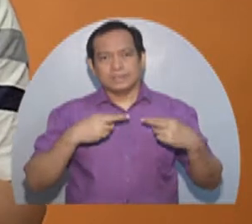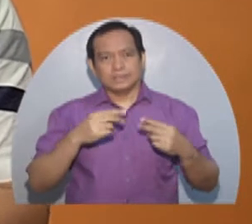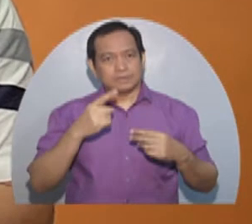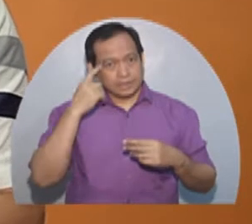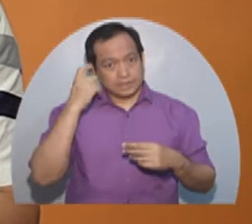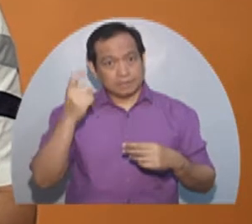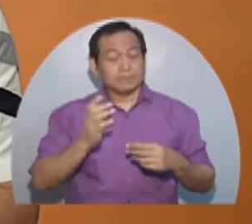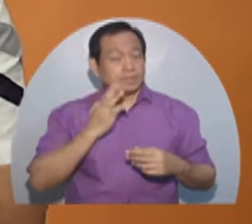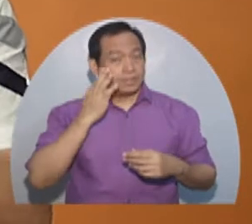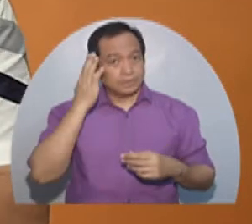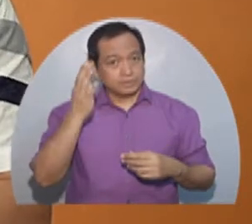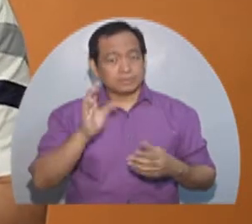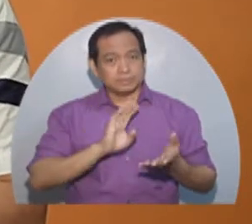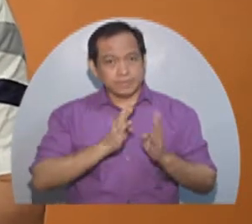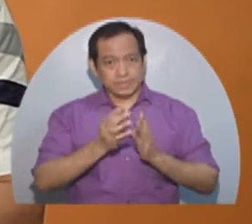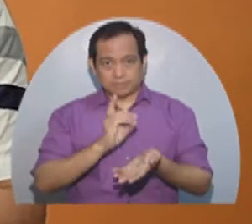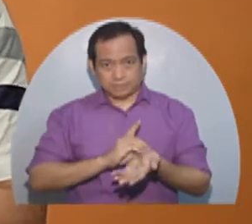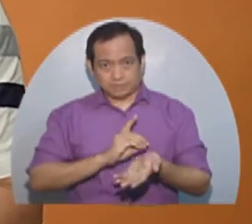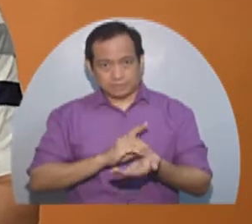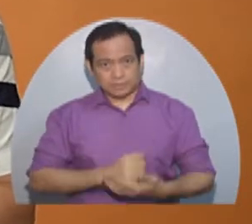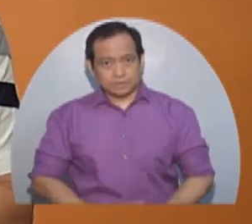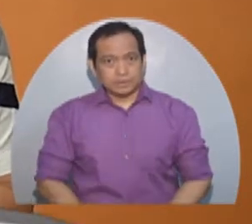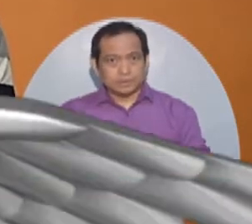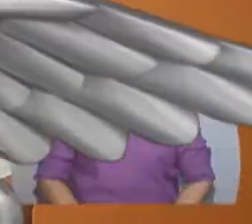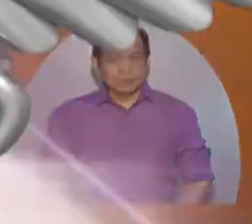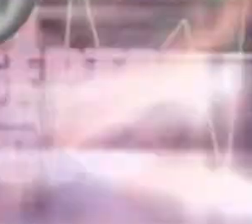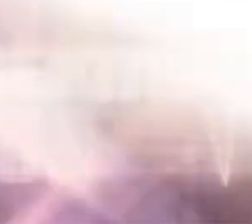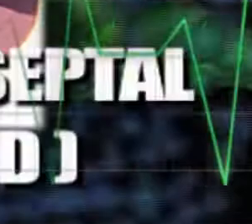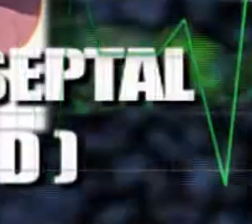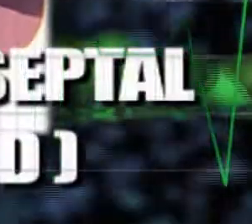makamit niya ang kanyang pangarap na balang araw maging isang doktor.